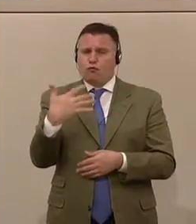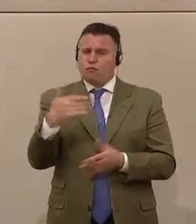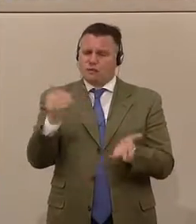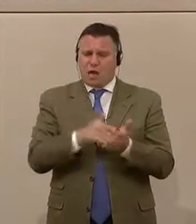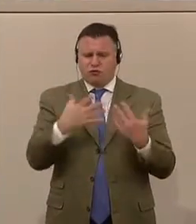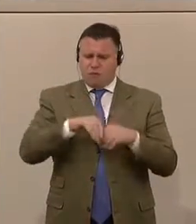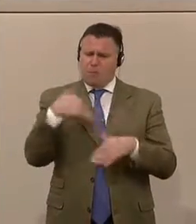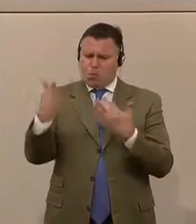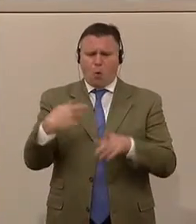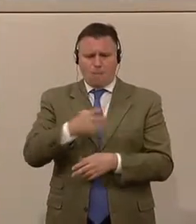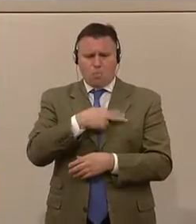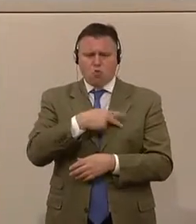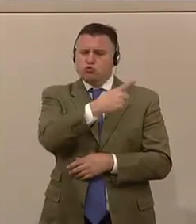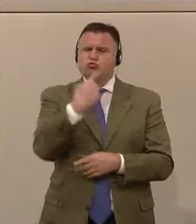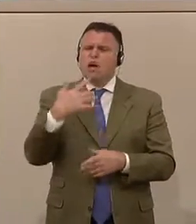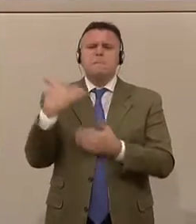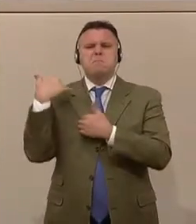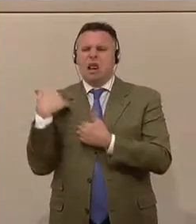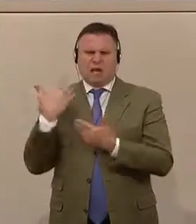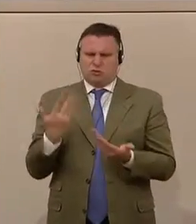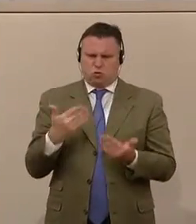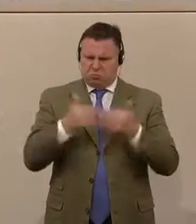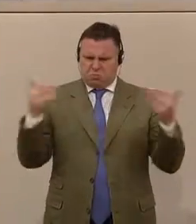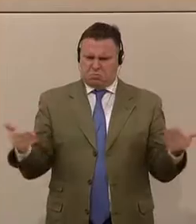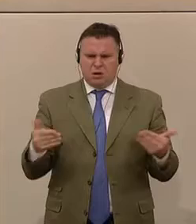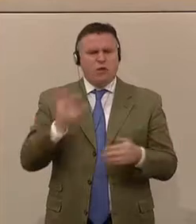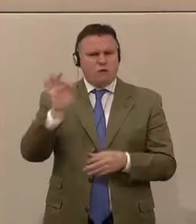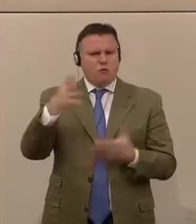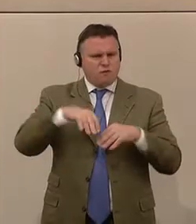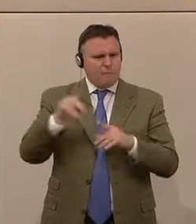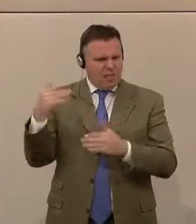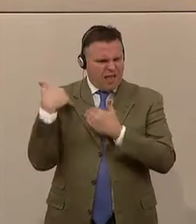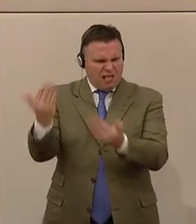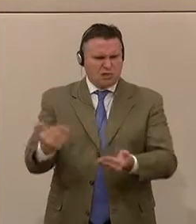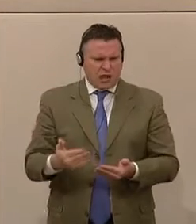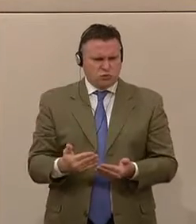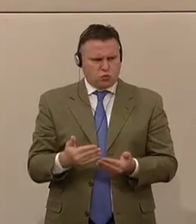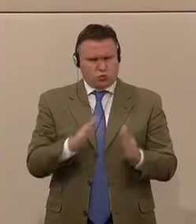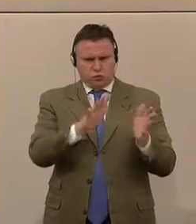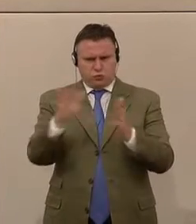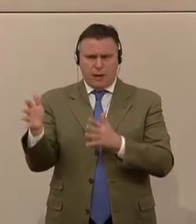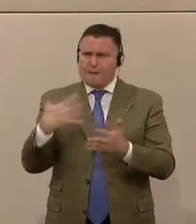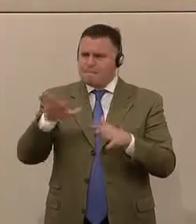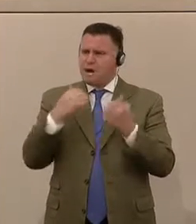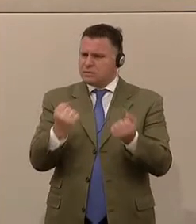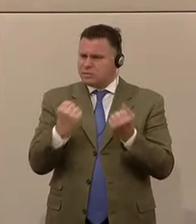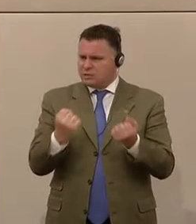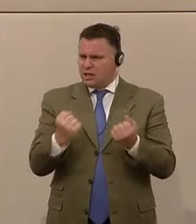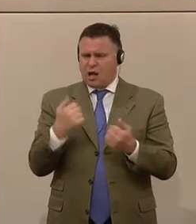Familien, und Sie sprechen von Belastungen. Da werden die Familien entlastet, meine sehr geehrten Damen und Herren. Es gibt mehr Geld für